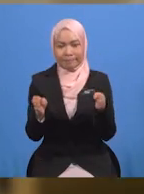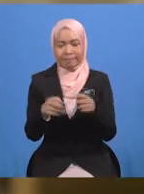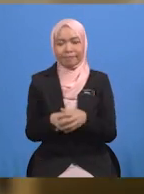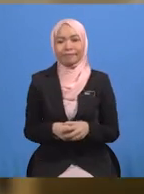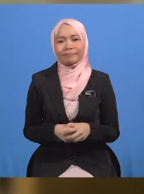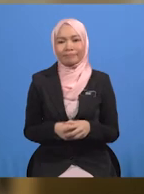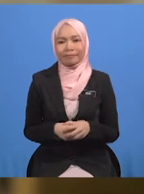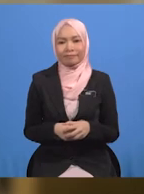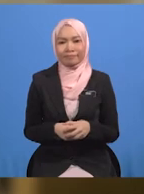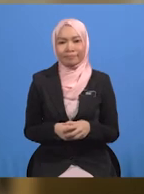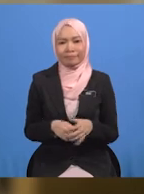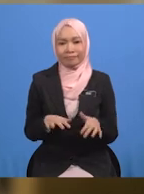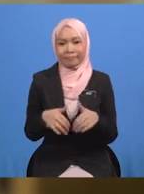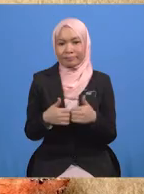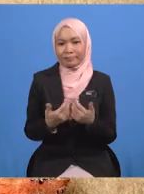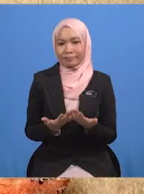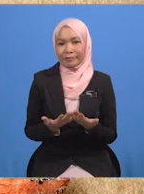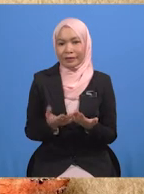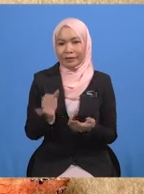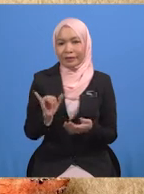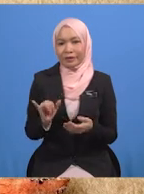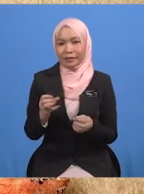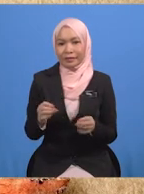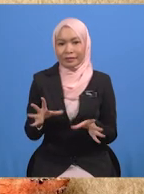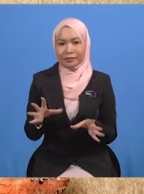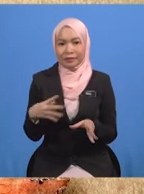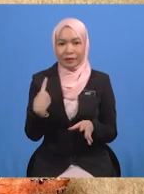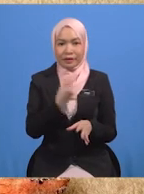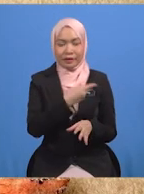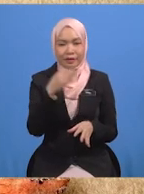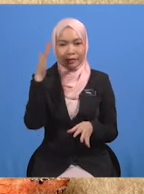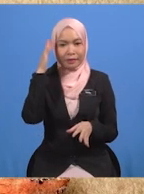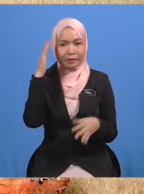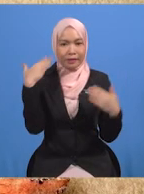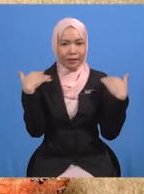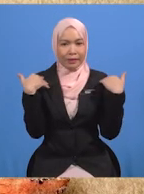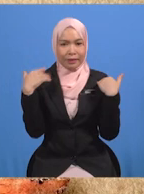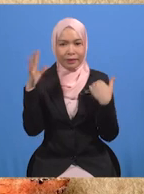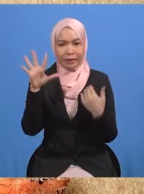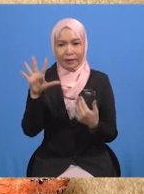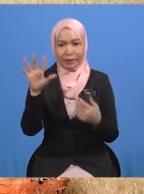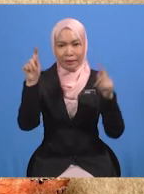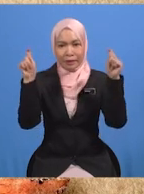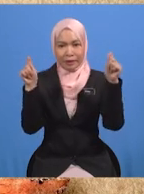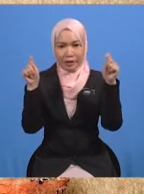Sebagaimana yang dimaklumi, terdapat 5 bab daripada tema ini.